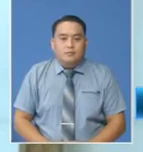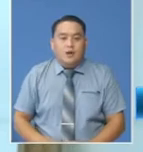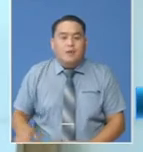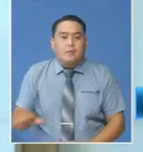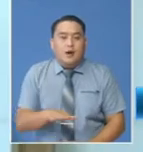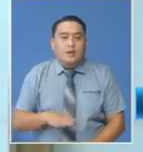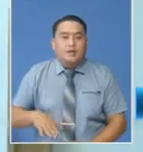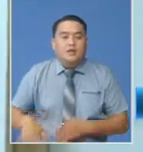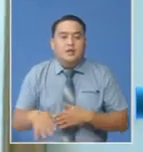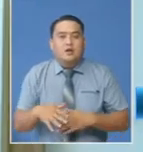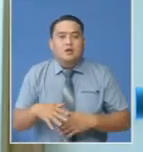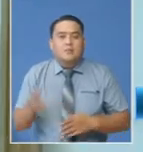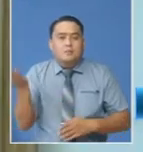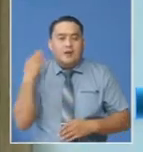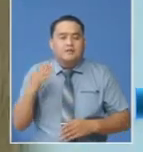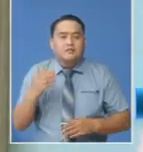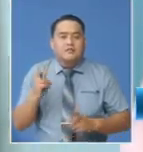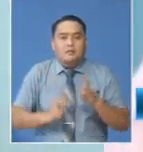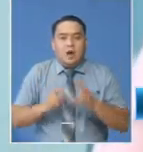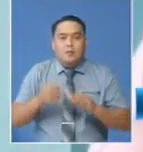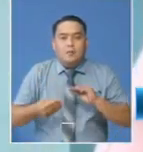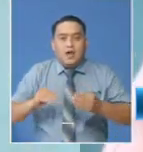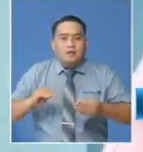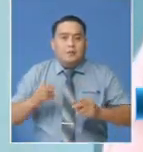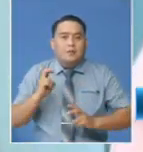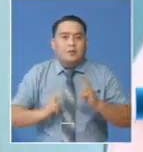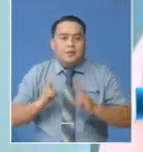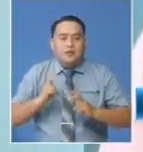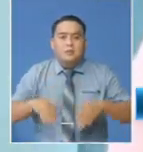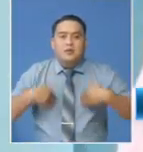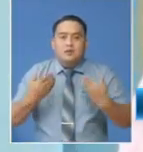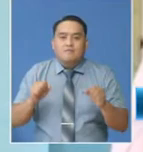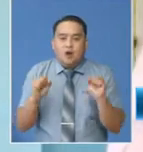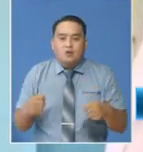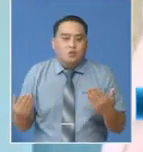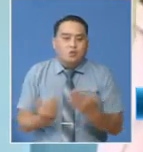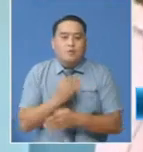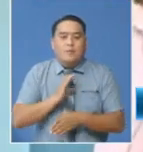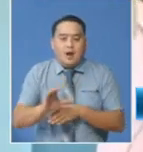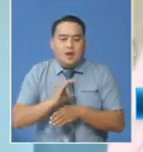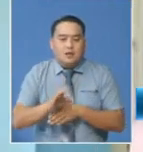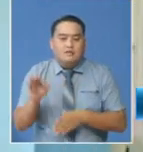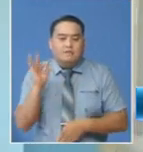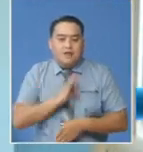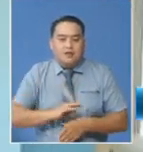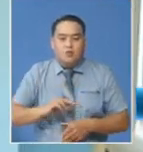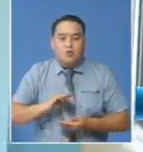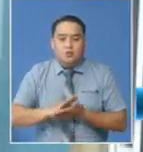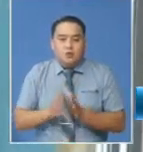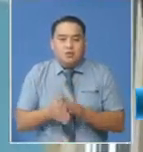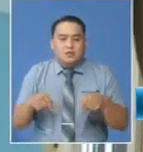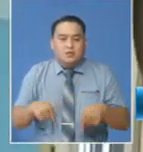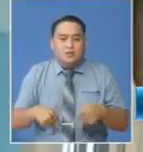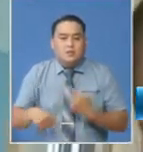Площадка на территории бывшего завода «Пластмасс» предоставляет предпринимателям возможность открыть новые производства на выгодных условиях.